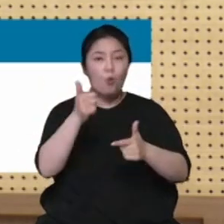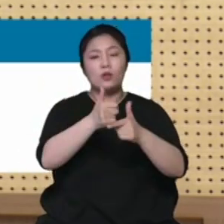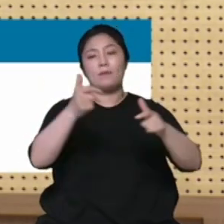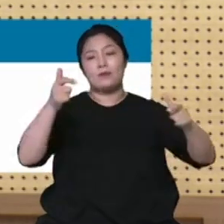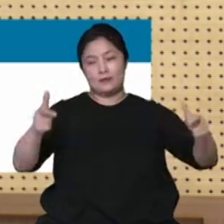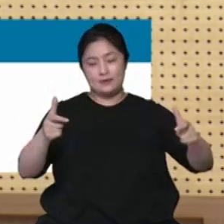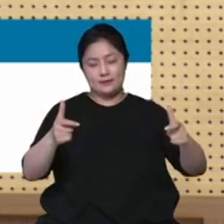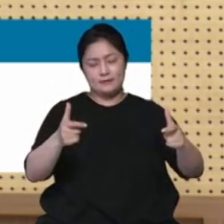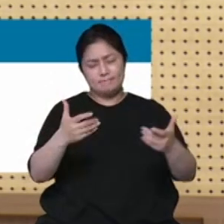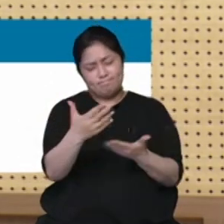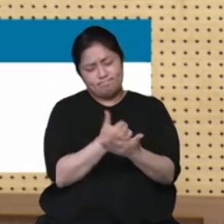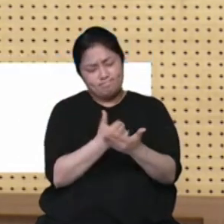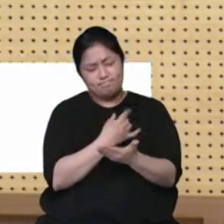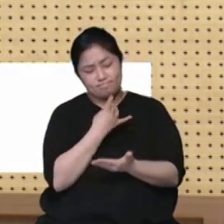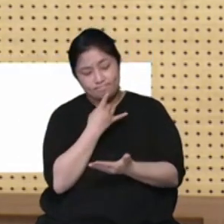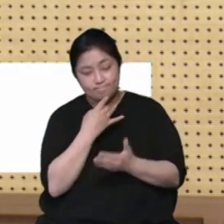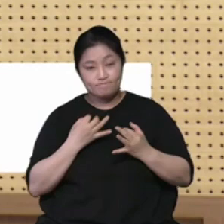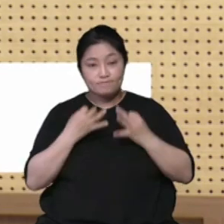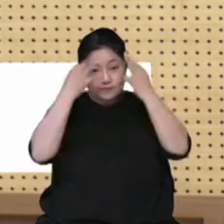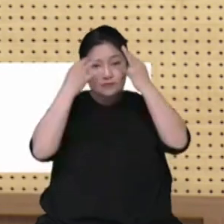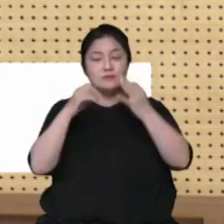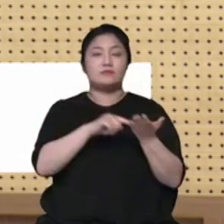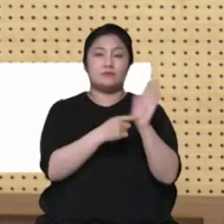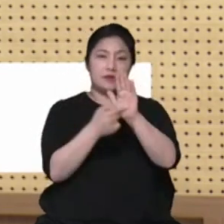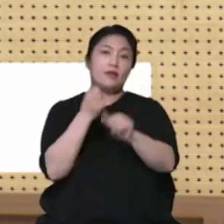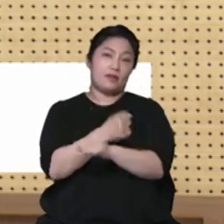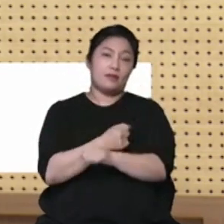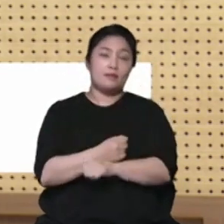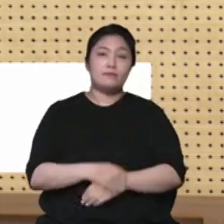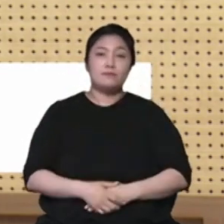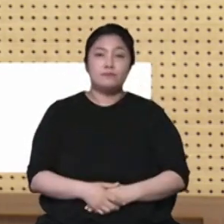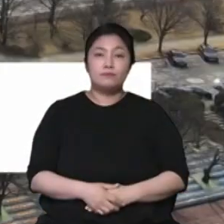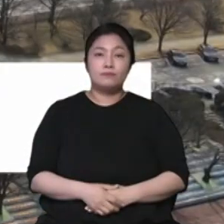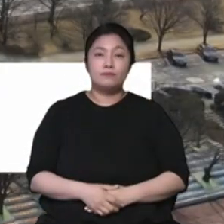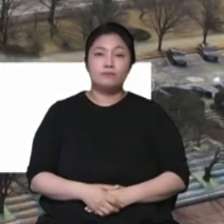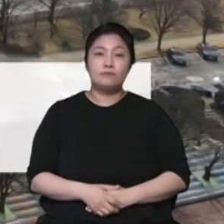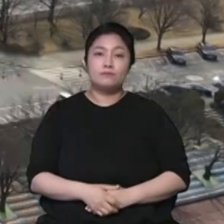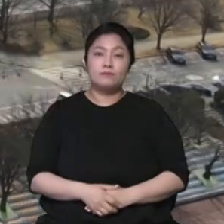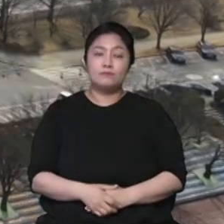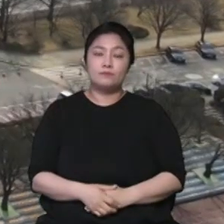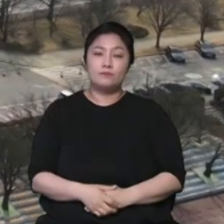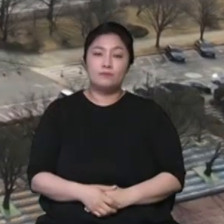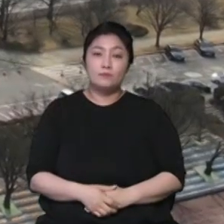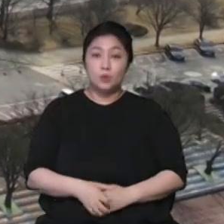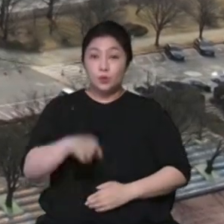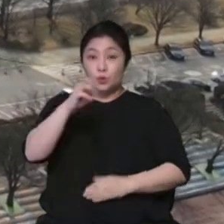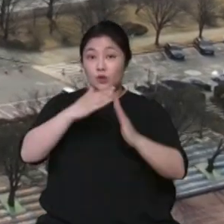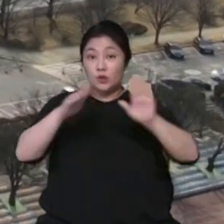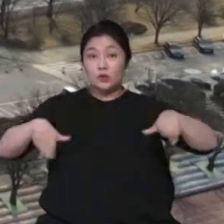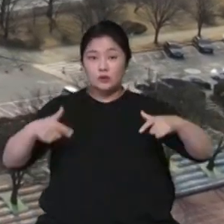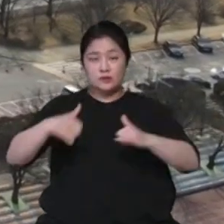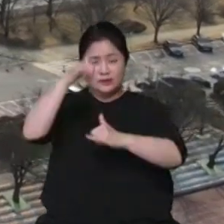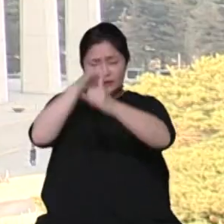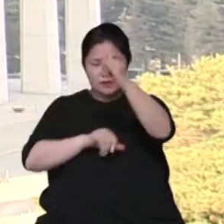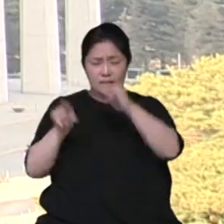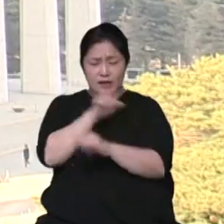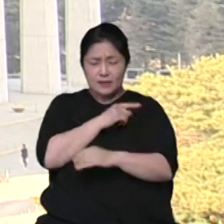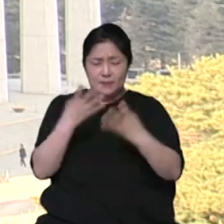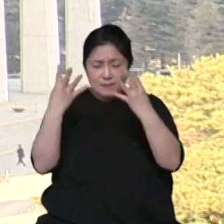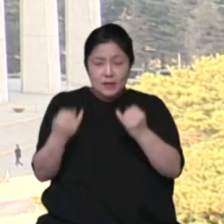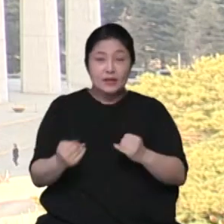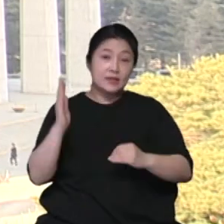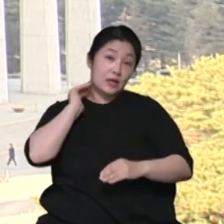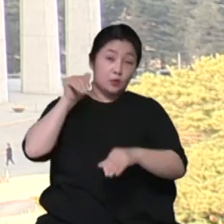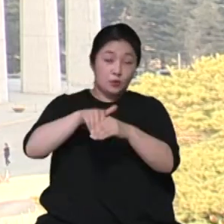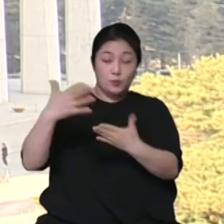또 확보하고자 하는 노력을 게을리지 않을 것이다. 이렇게 봅니다. 광주 전남에서 역대 가장 높은